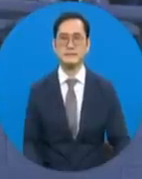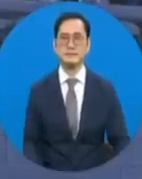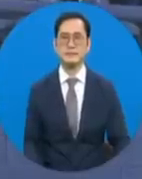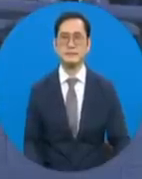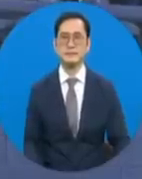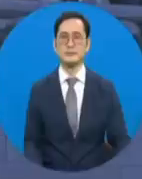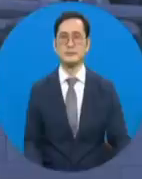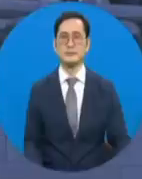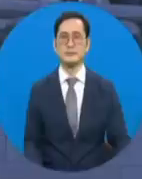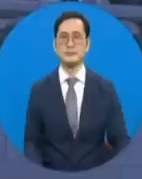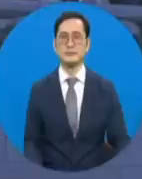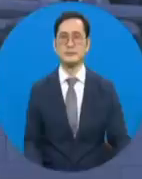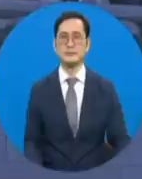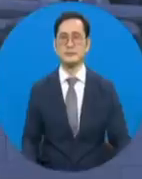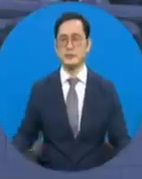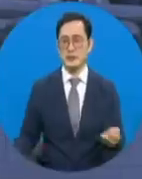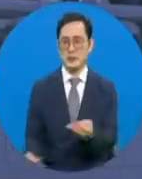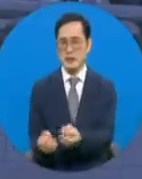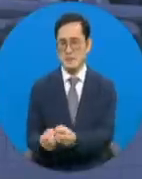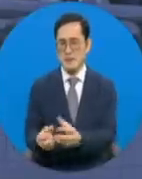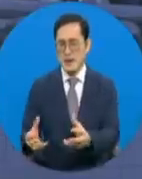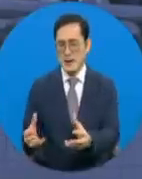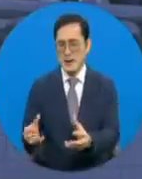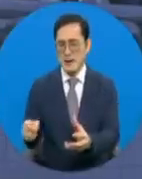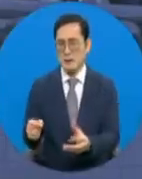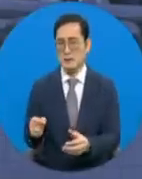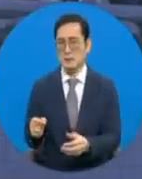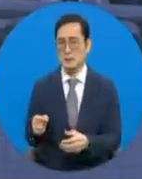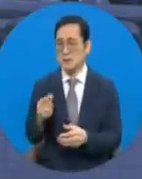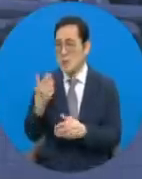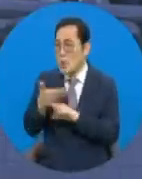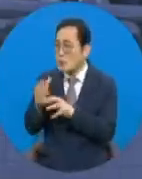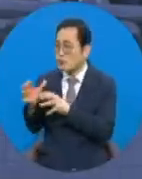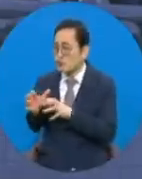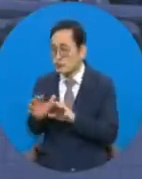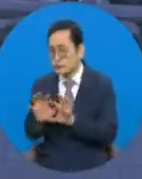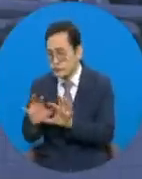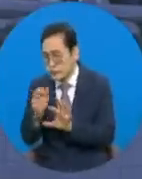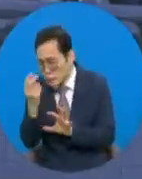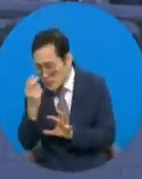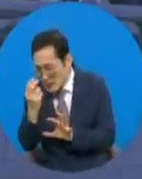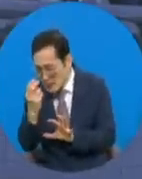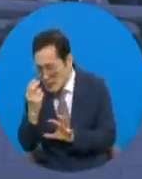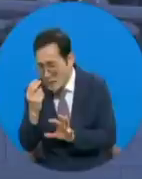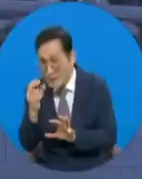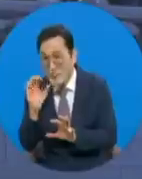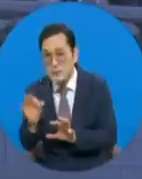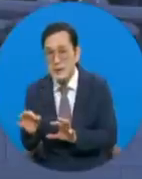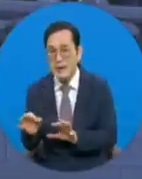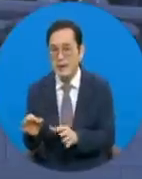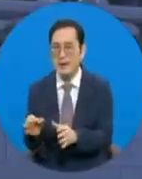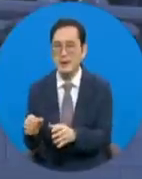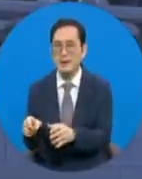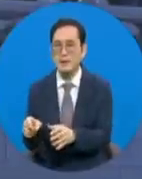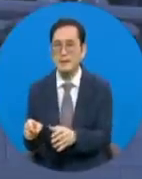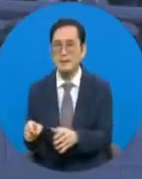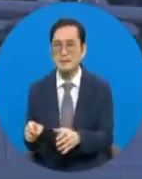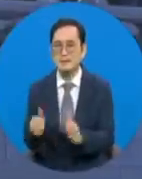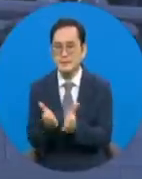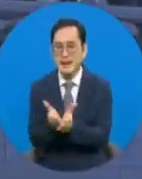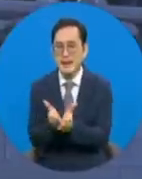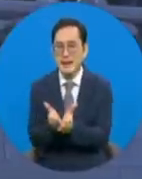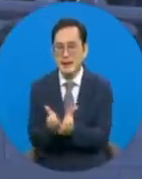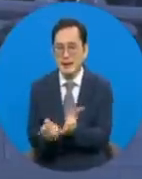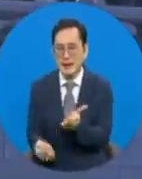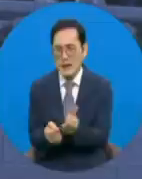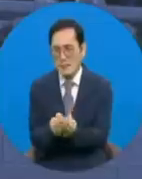폭침 관련 진상조사단의 조사 결과에 따르면 마지막까지 함장에 남아서 이 선원들이 있는 점지를 확인하고